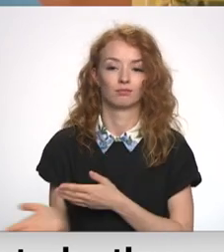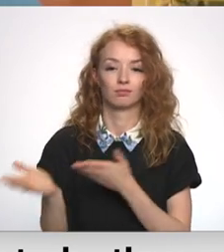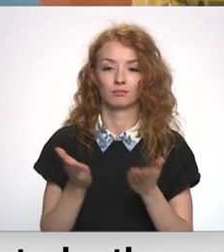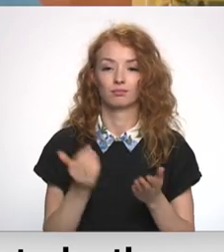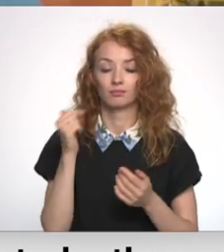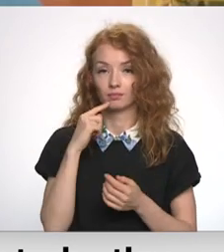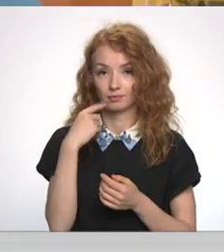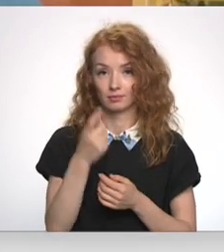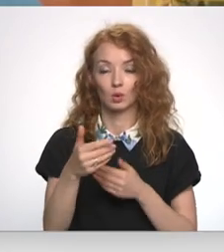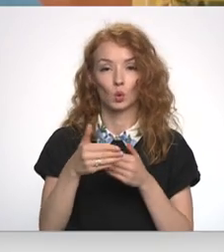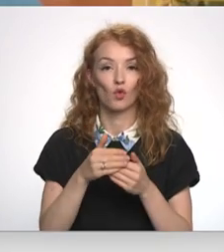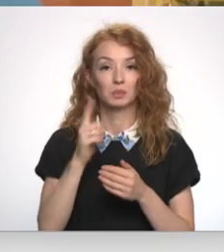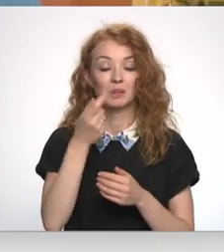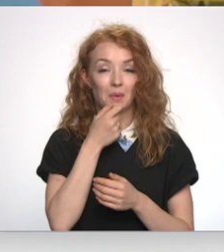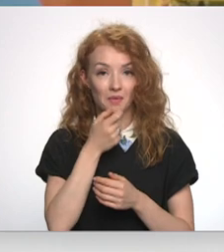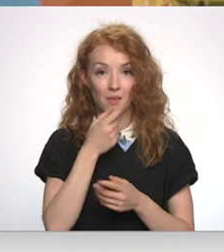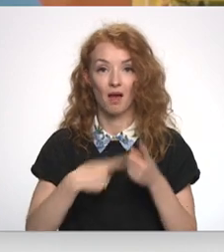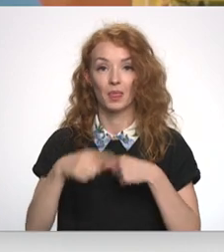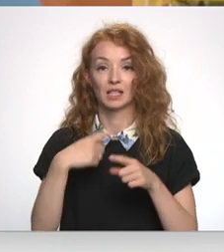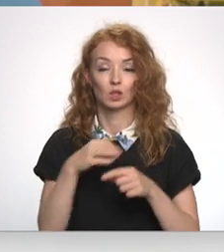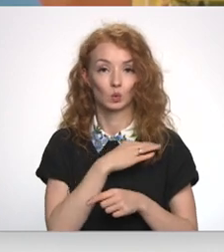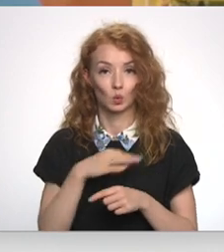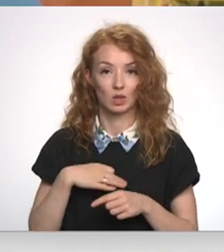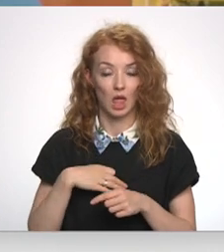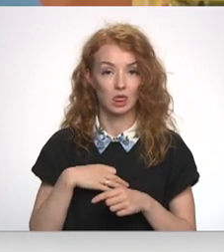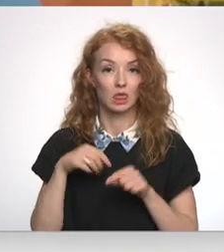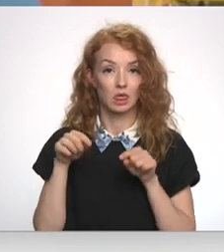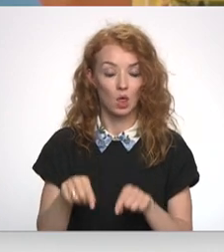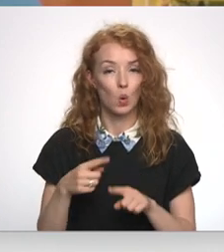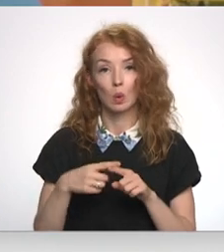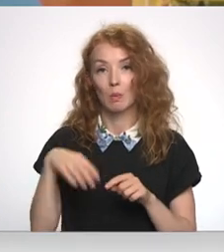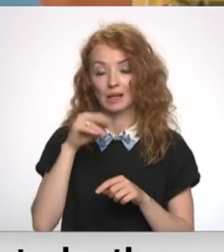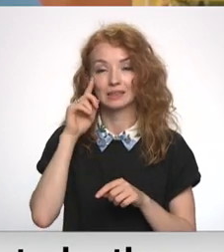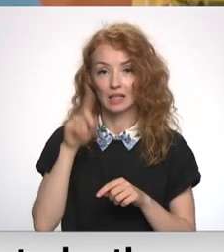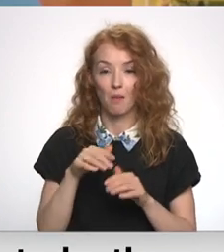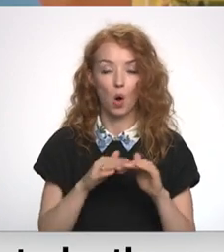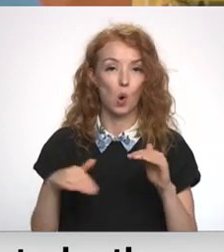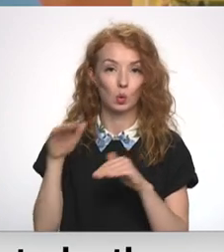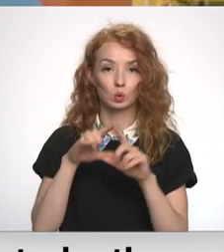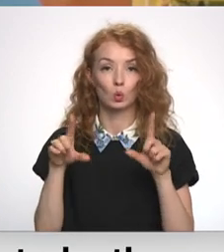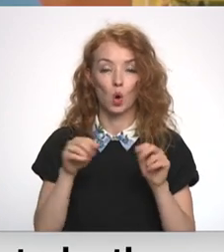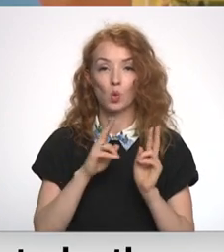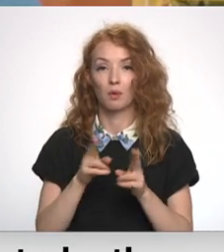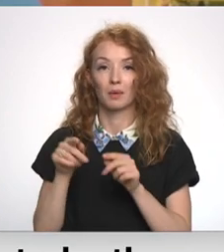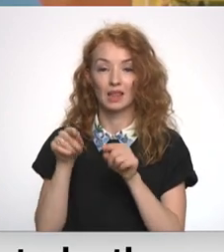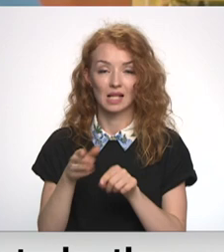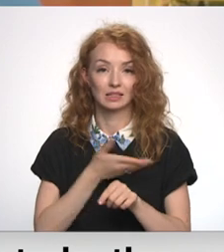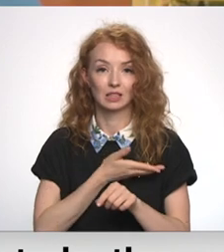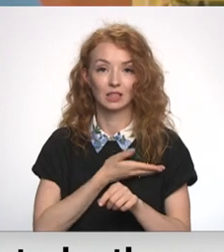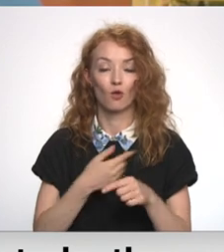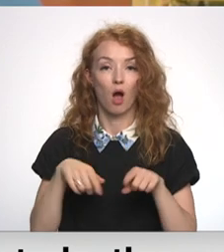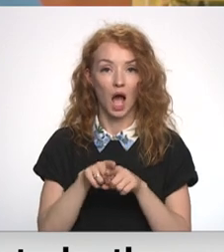aiz kalniem 1. septembris. Atgriezīsies studenti, jā. Un mēs zinām, ka augstskolas kopmītnēs dzīvoja arī